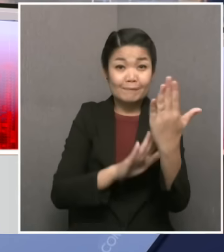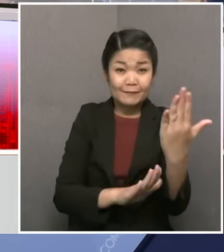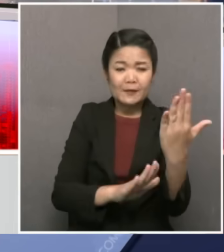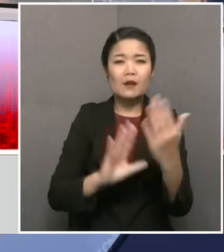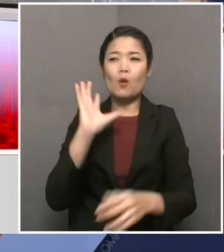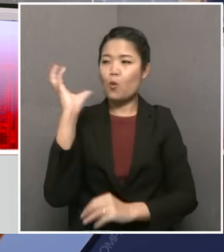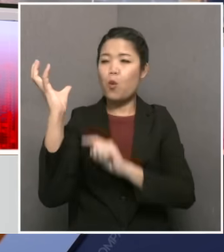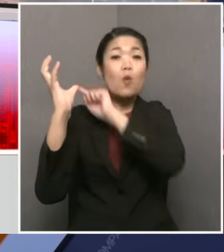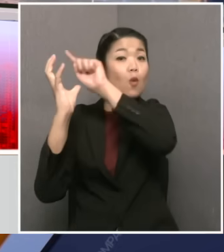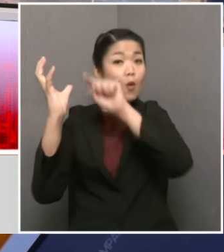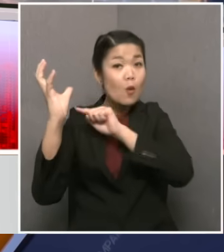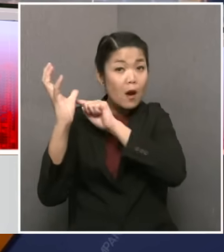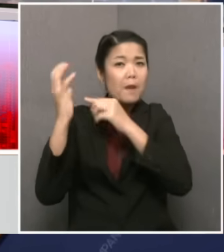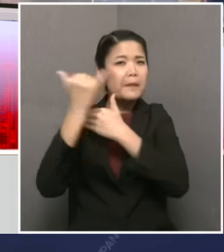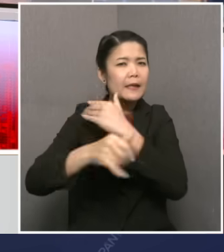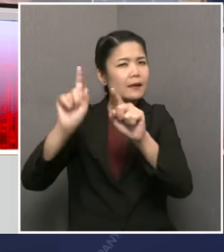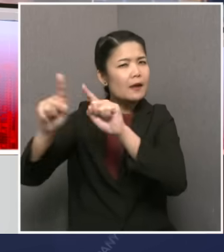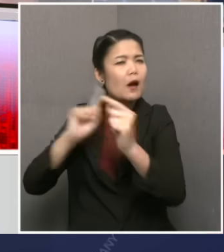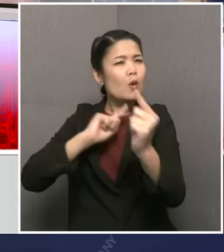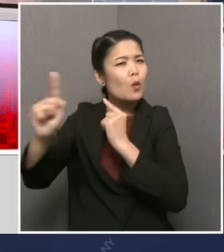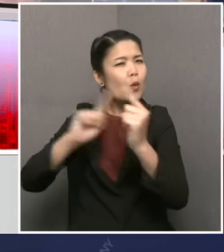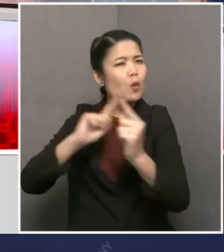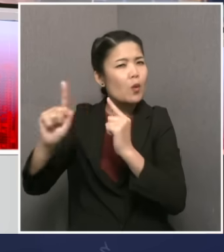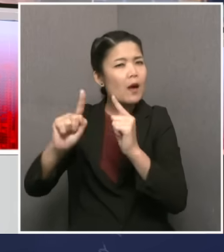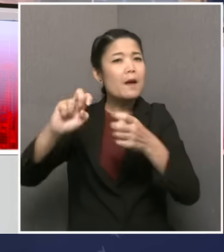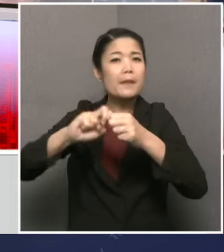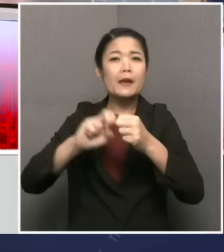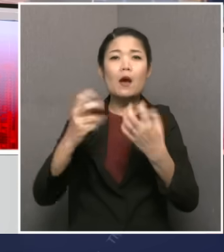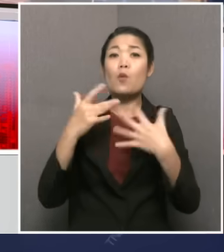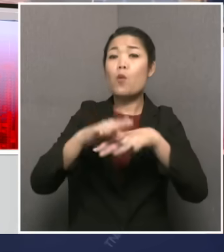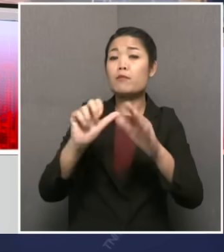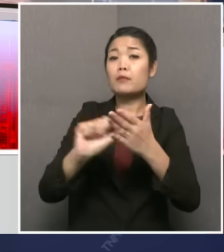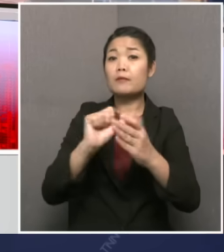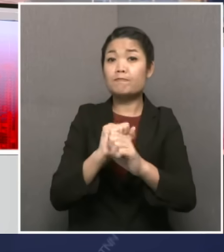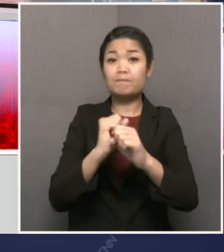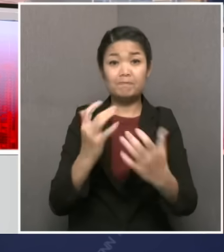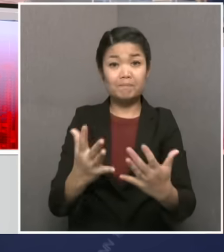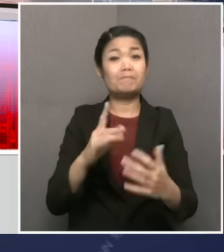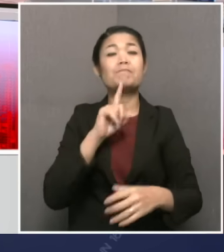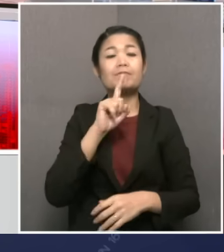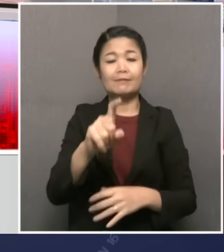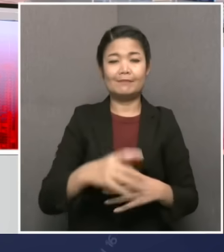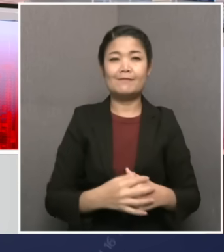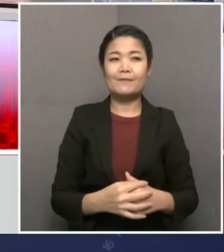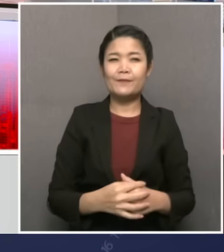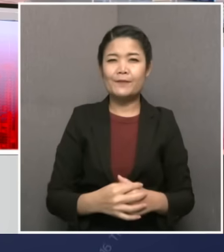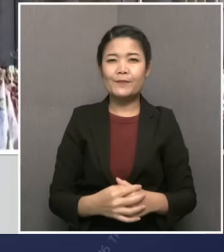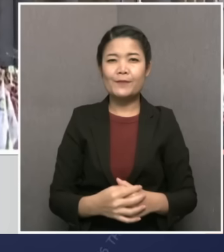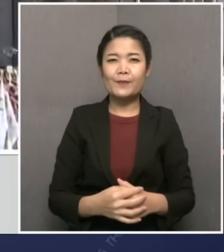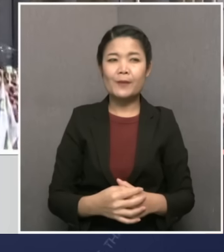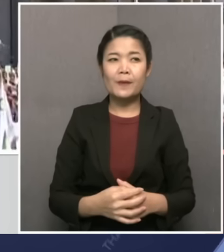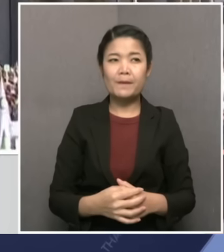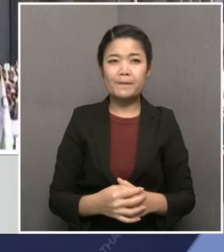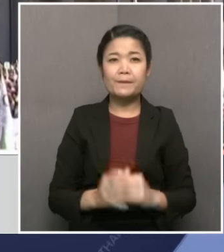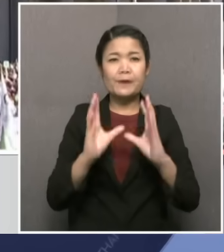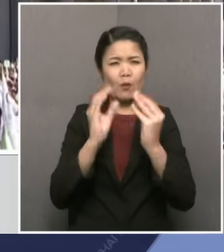ลกเนี่ยนะคะสำหรับประเทศต่างๆจะพูดคุยกันเพื่อร่วมแก้ไขปัญหาได้มากน้อยแค่ไหนคะ ครับคือความจริงมันเป็นเวที